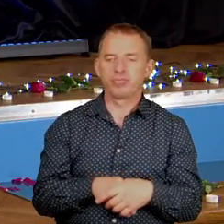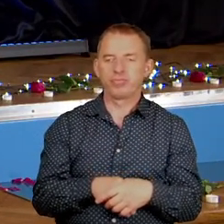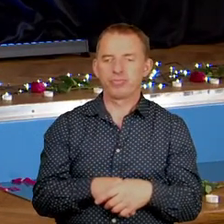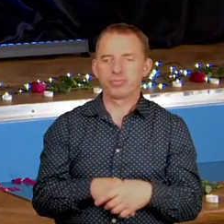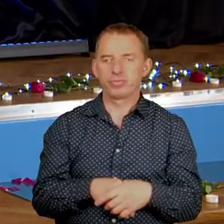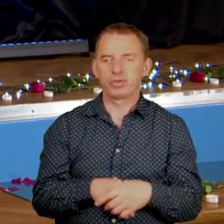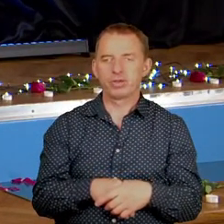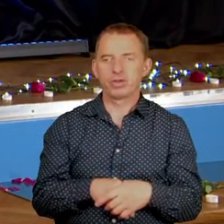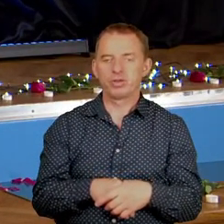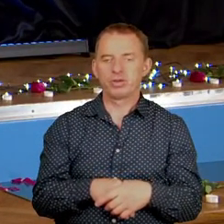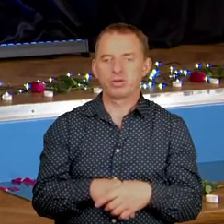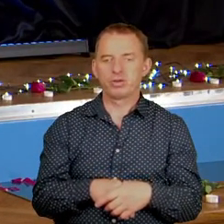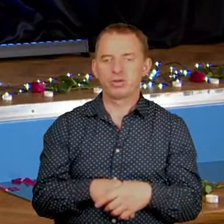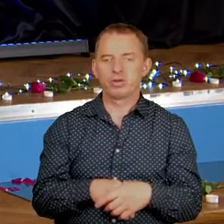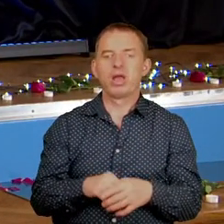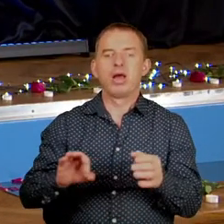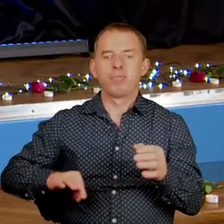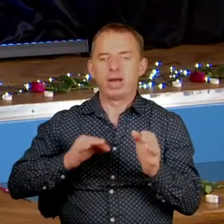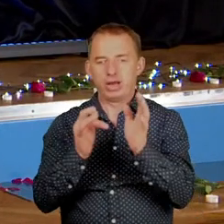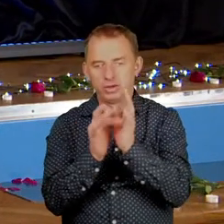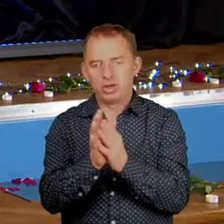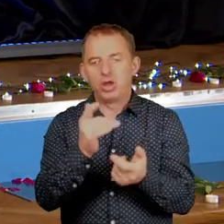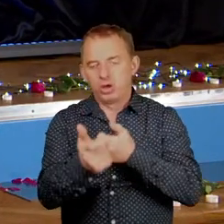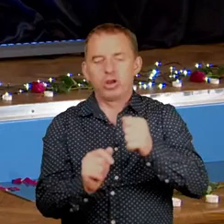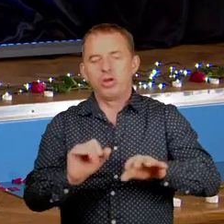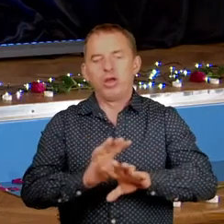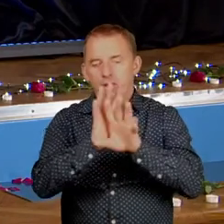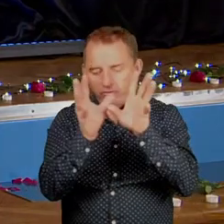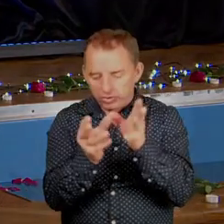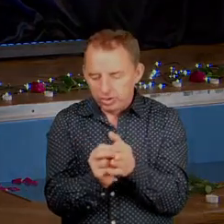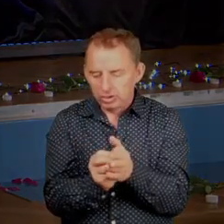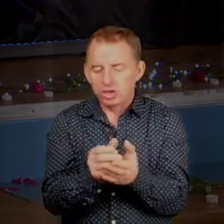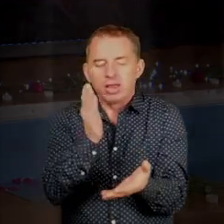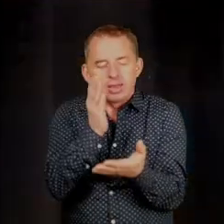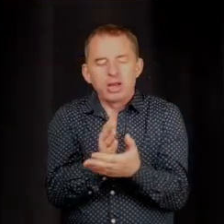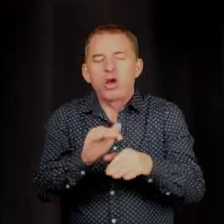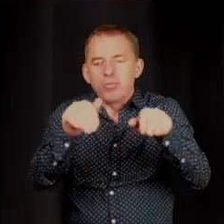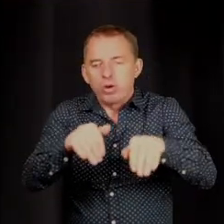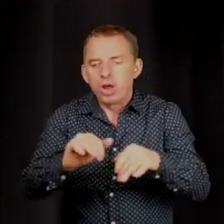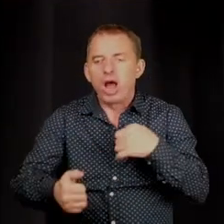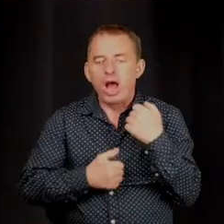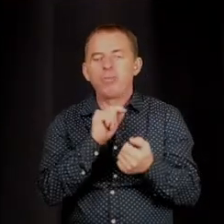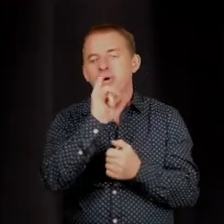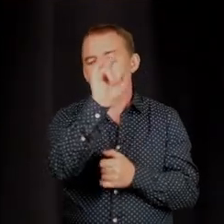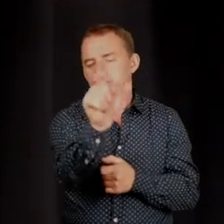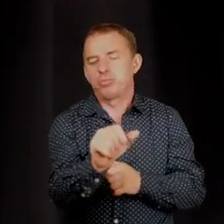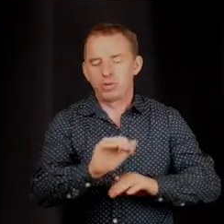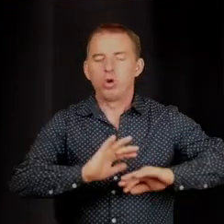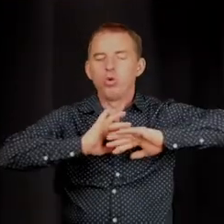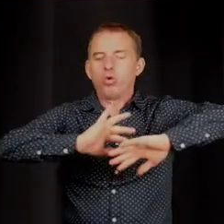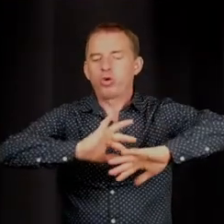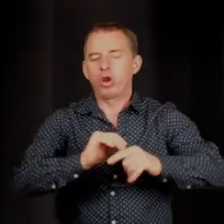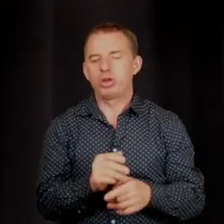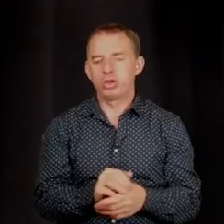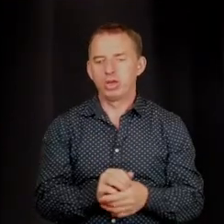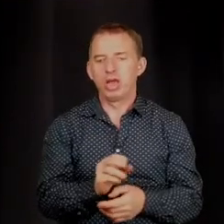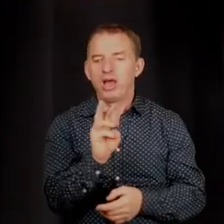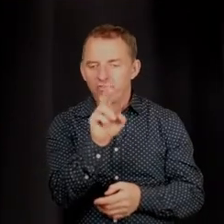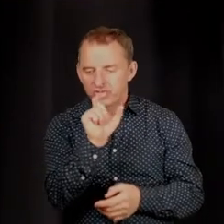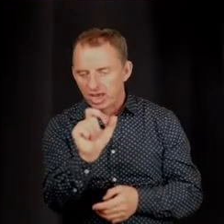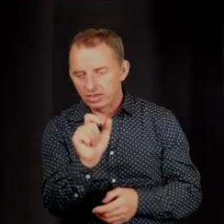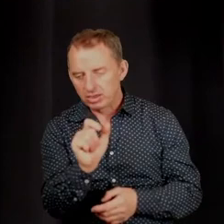everything possible to save you. Pan Jezus robi wszystko, co tylko możliwe, aby cię uchronić. So in the final judgment, więc w